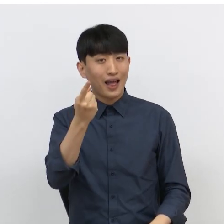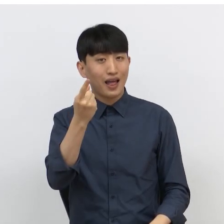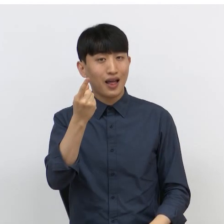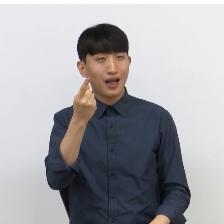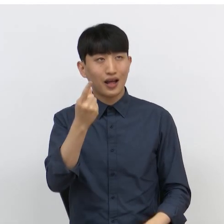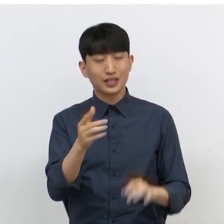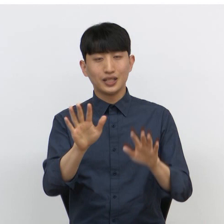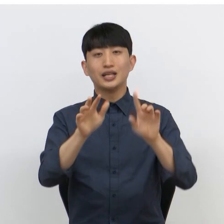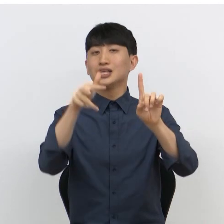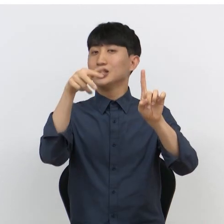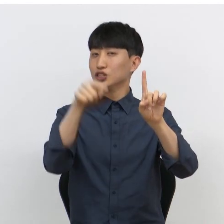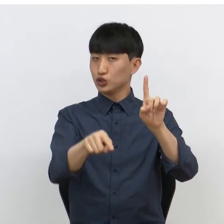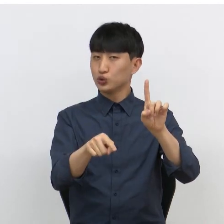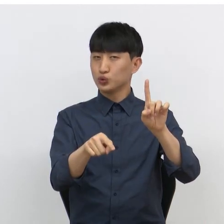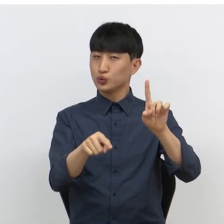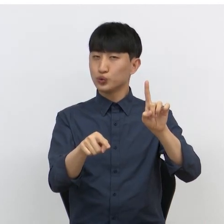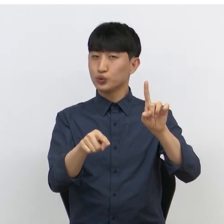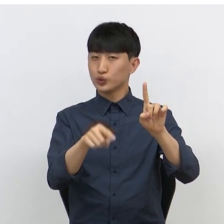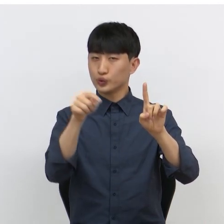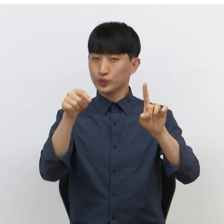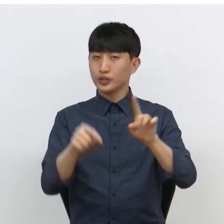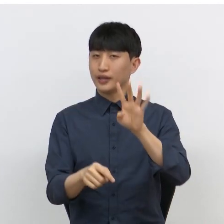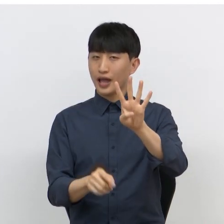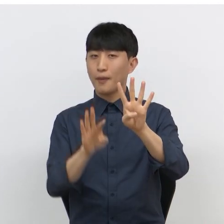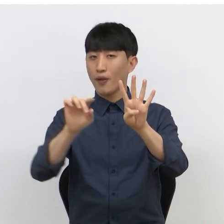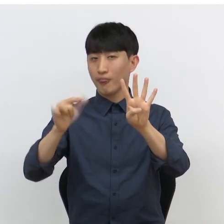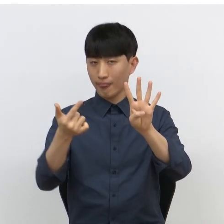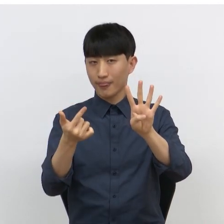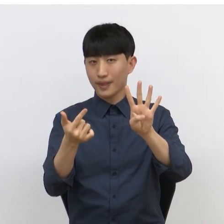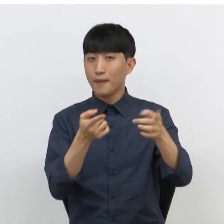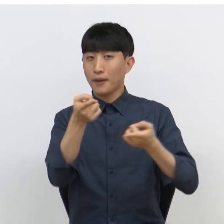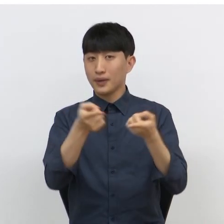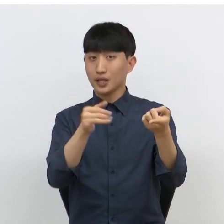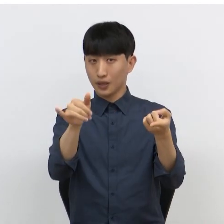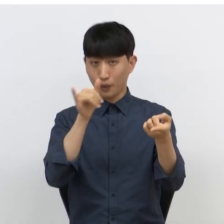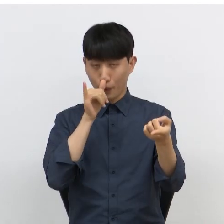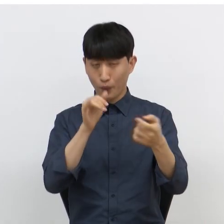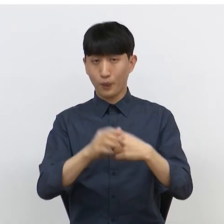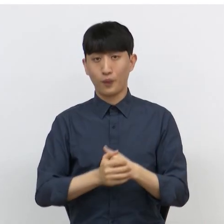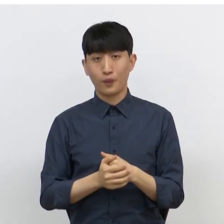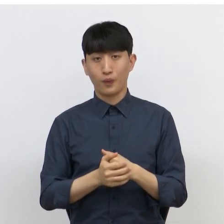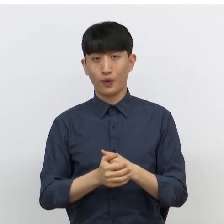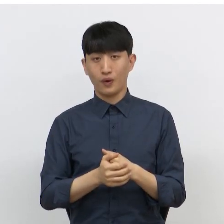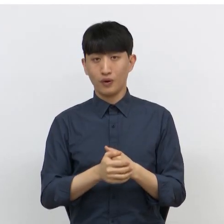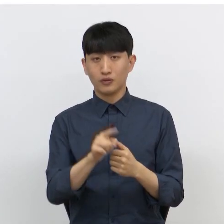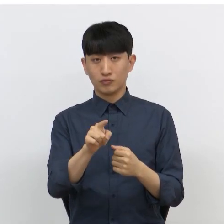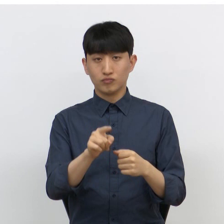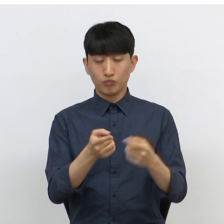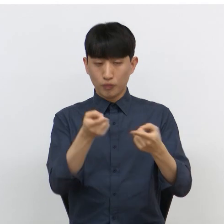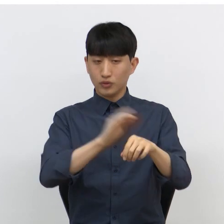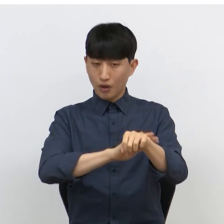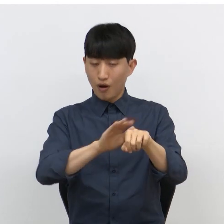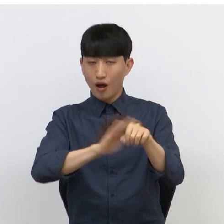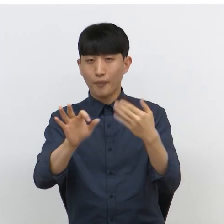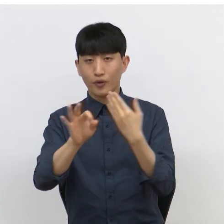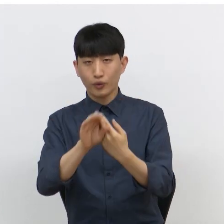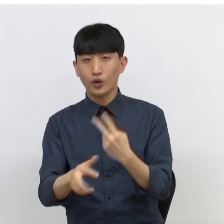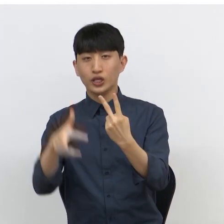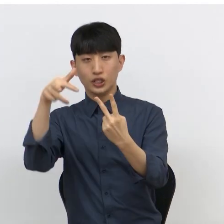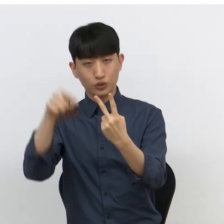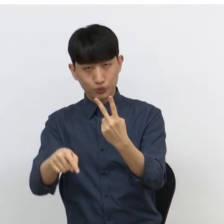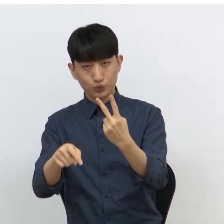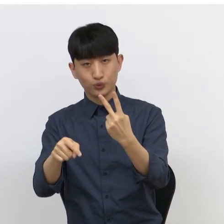1주 간격으로 약 한 4번 정도 매핑을 하게 되고, 그 다음에 이제 그게 잘 적응이 되면 2주 간격으로 또 매핑 한